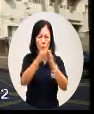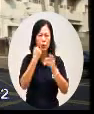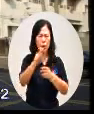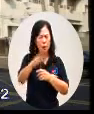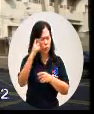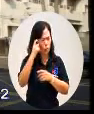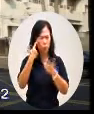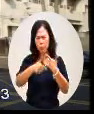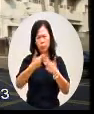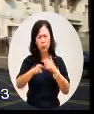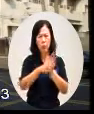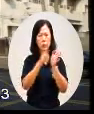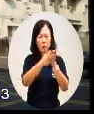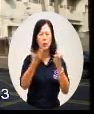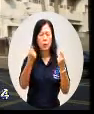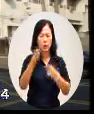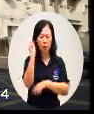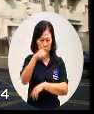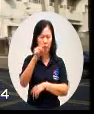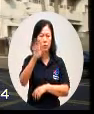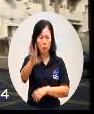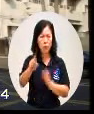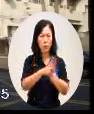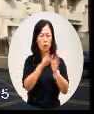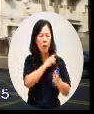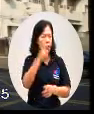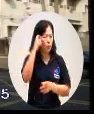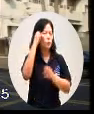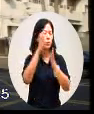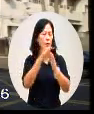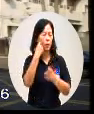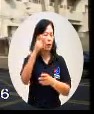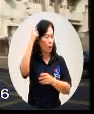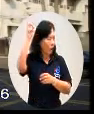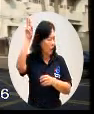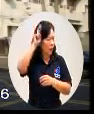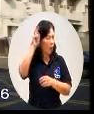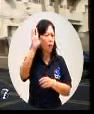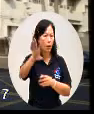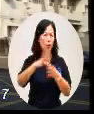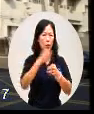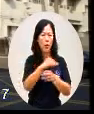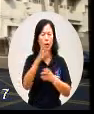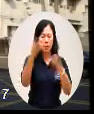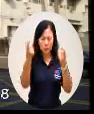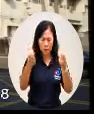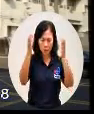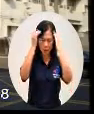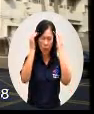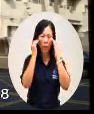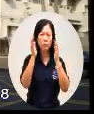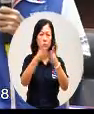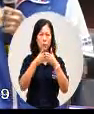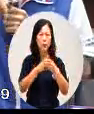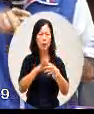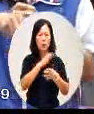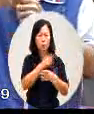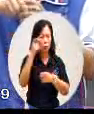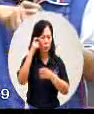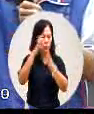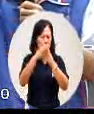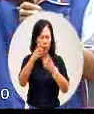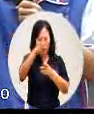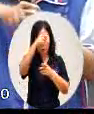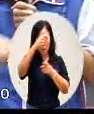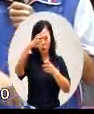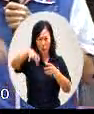么理想，他还是赞成在原址。我说那个掏个怕也可赞成在原址。哦，这黄局长、警察局局长，你应该要说，因